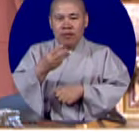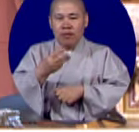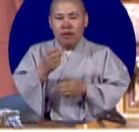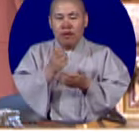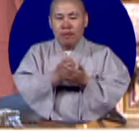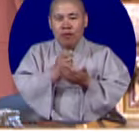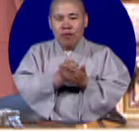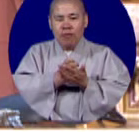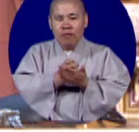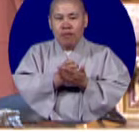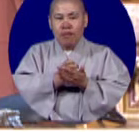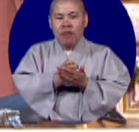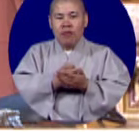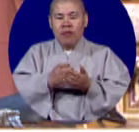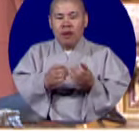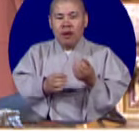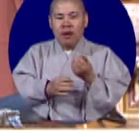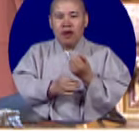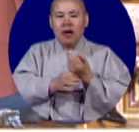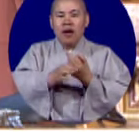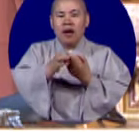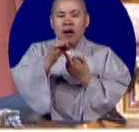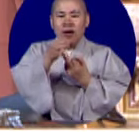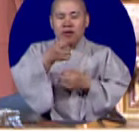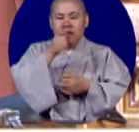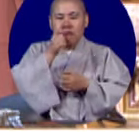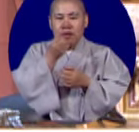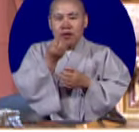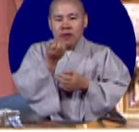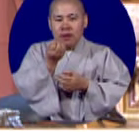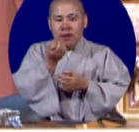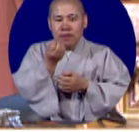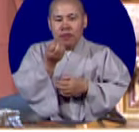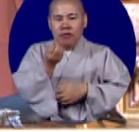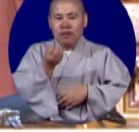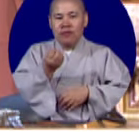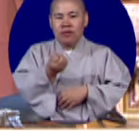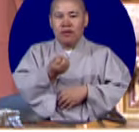여조로적이 아침 이슬방울이 조로적이